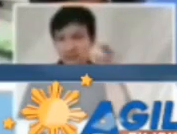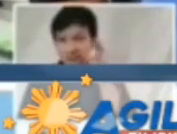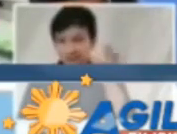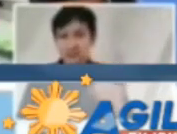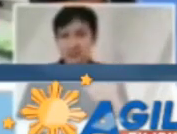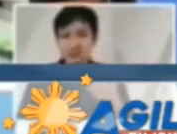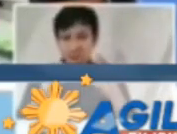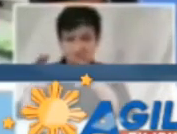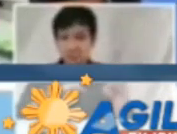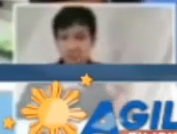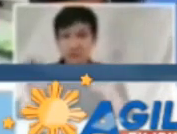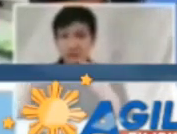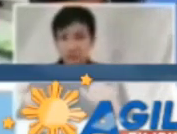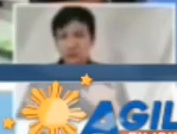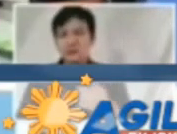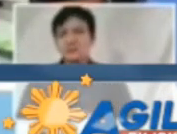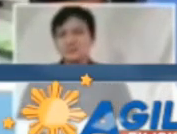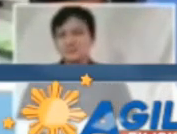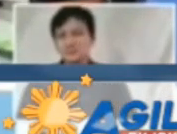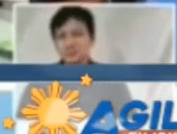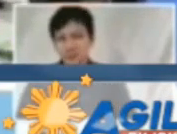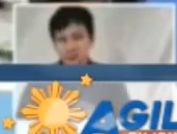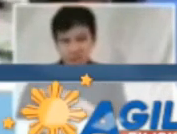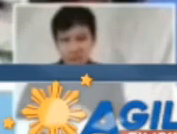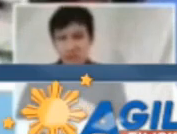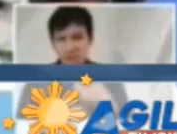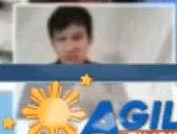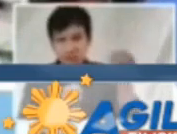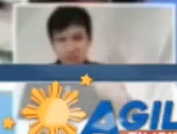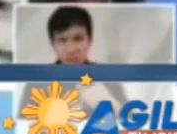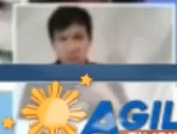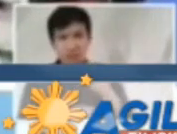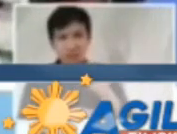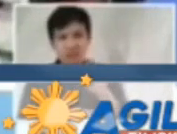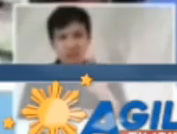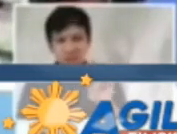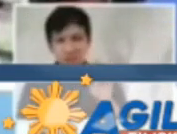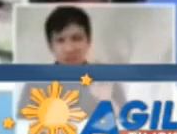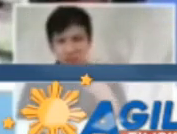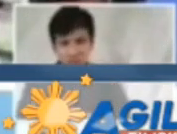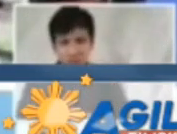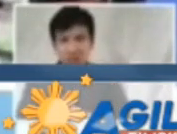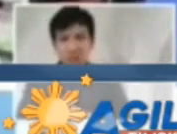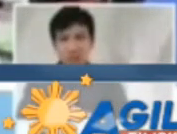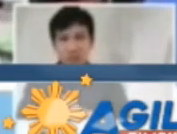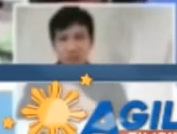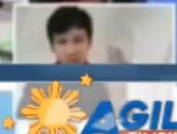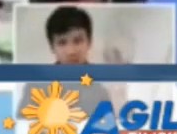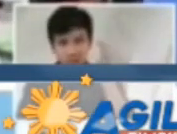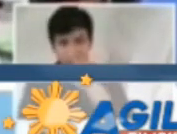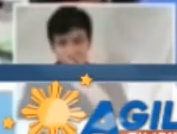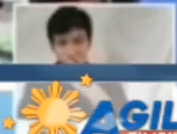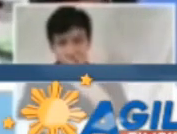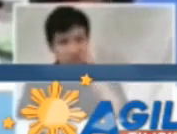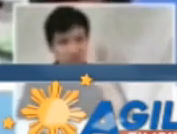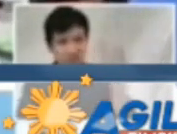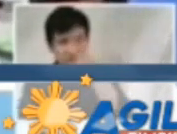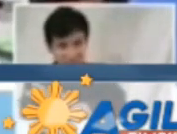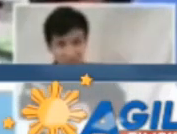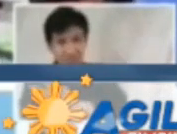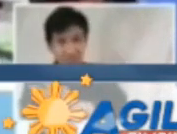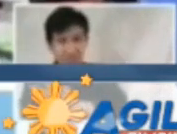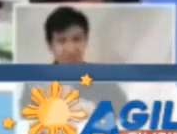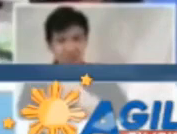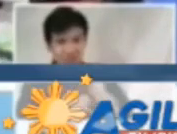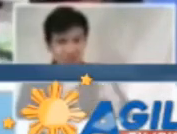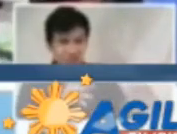pamilyang kwalipigado ng Social Amelioration Program ng DSWD para makasama sila sa tatanggap ng second